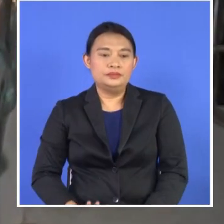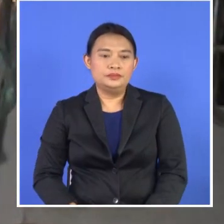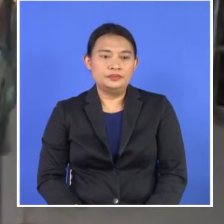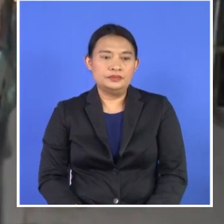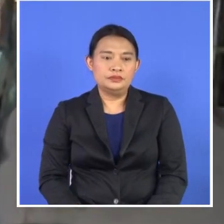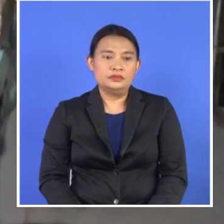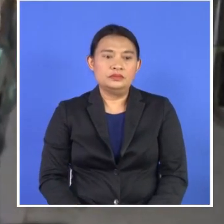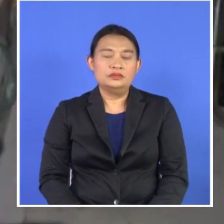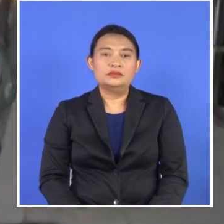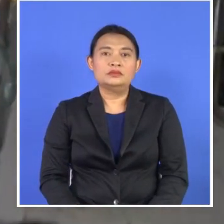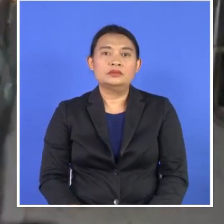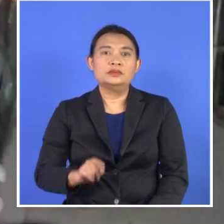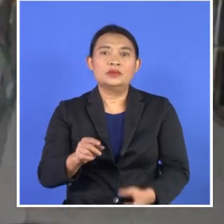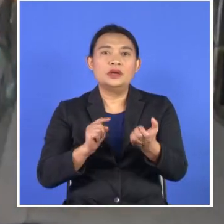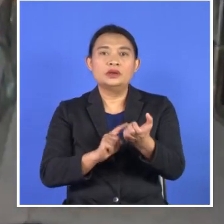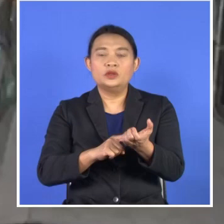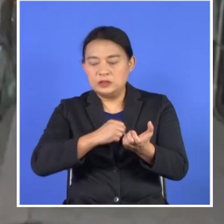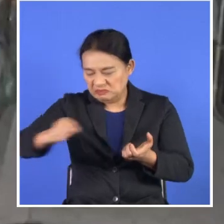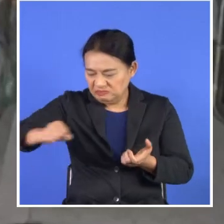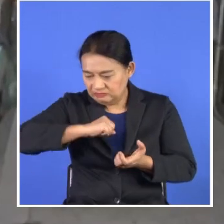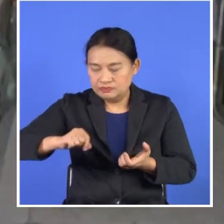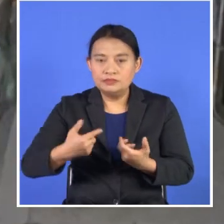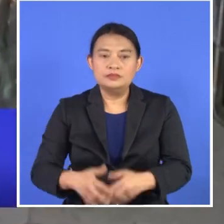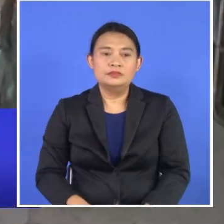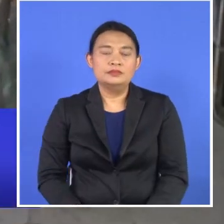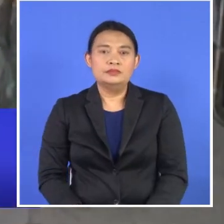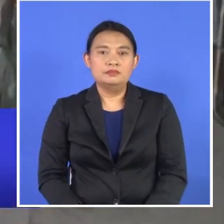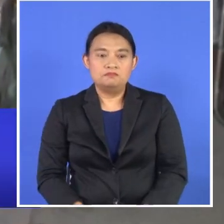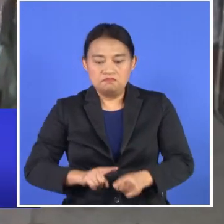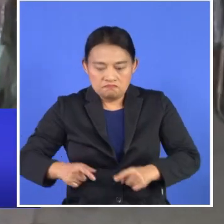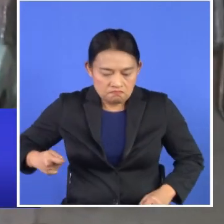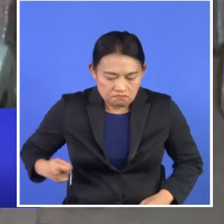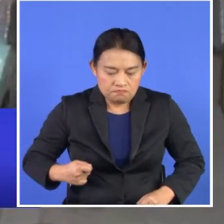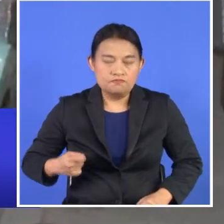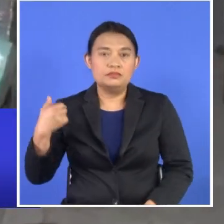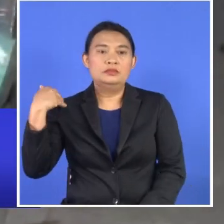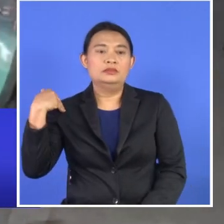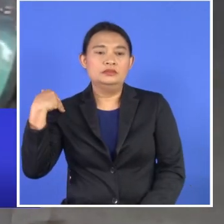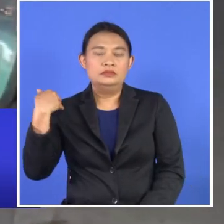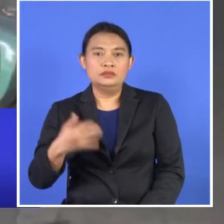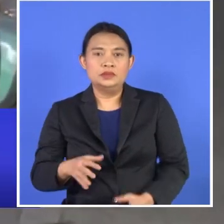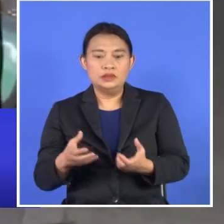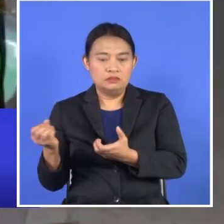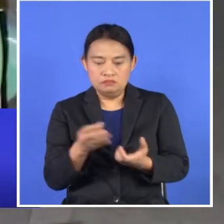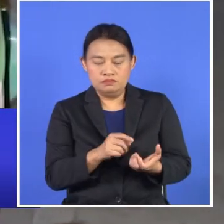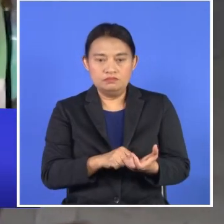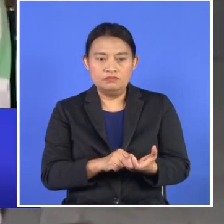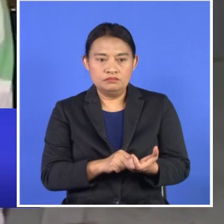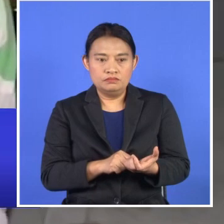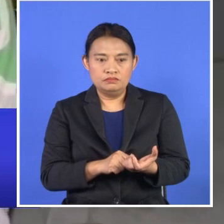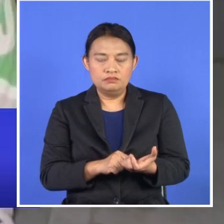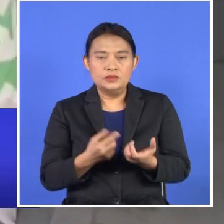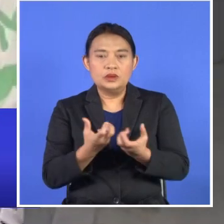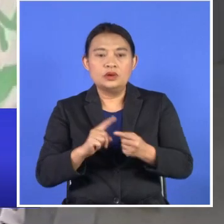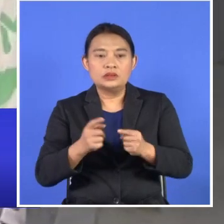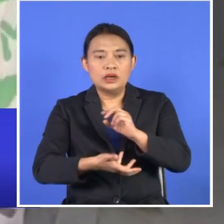พท์ไปแต่เธอแหละสู้คุณผู้ชมคะทำร้ายเนี่ยคนร้ายทำท่าเหมือนจะมีดใช้มีดแทงด้วยนะคะแล้วเขี้ยงโทรศัพท์คืนกลับมาค่ะก็เลยไม่ได้ทรัพย์สินอะ